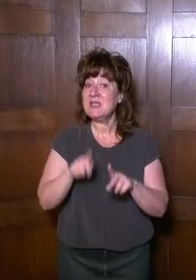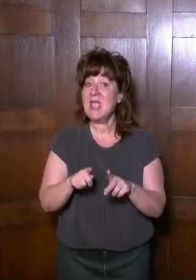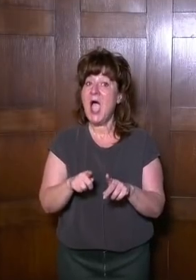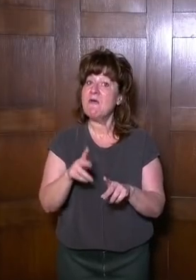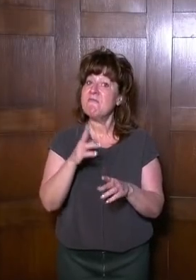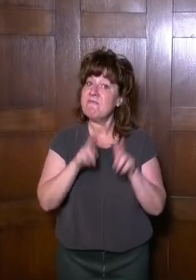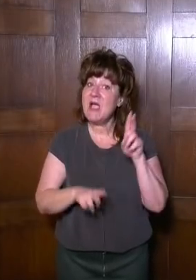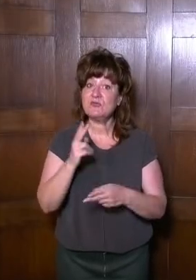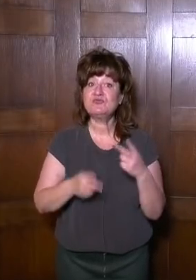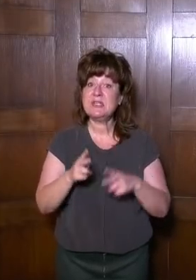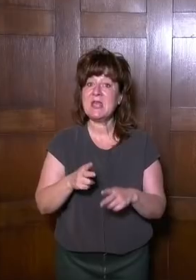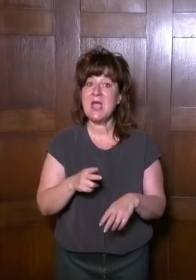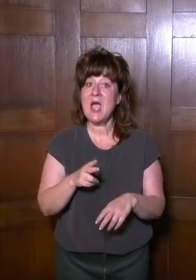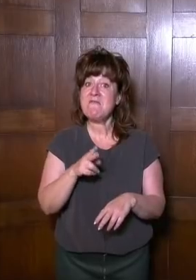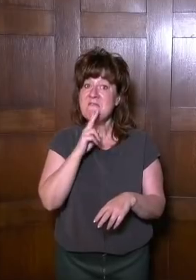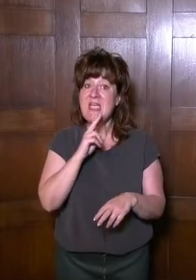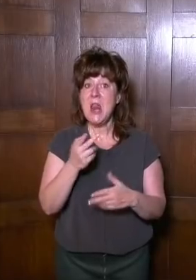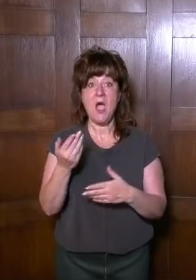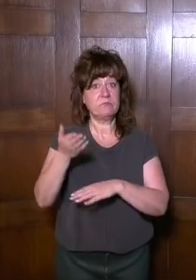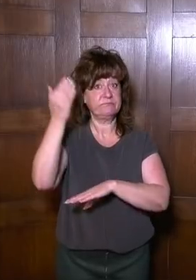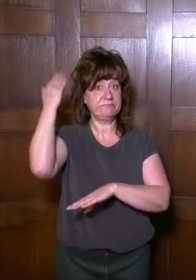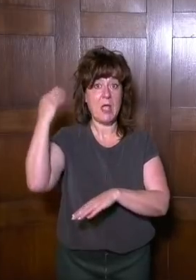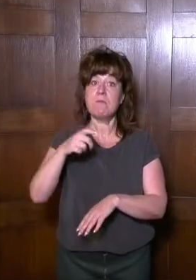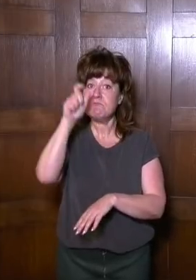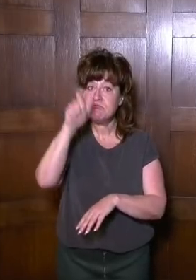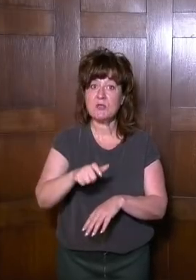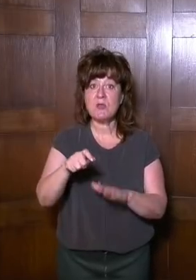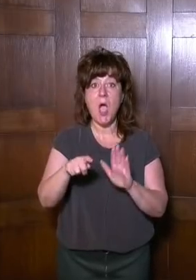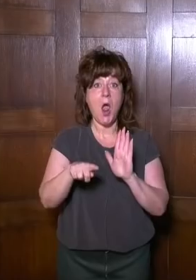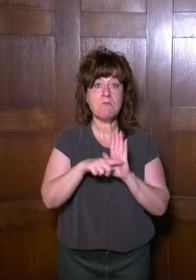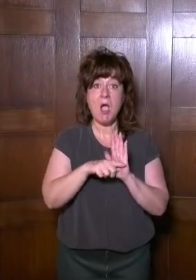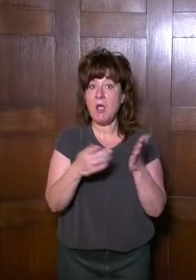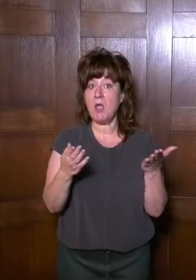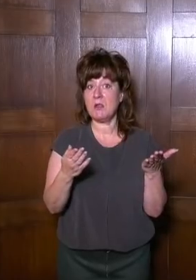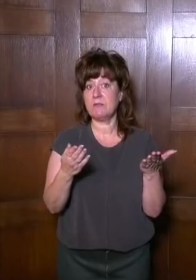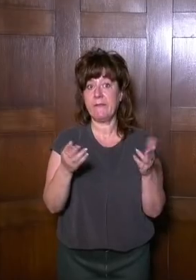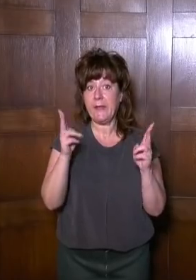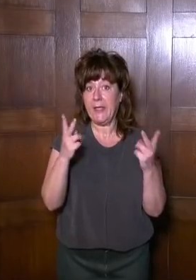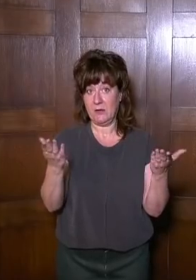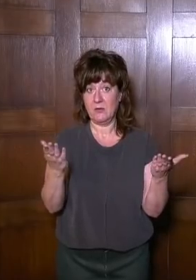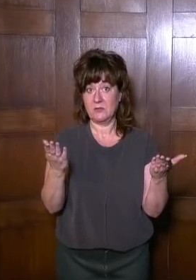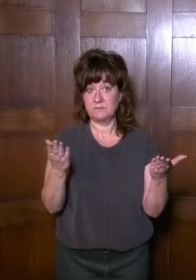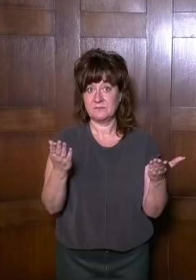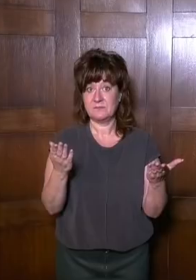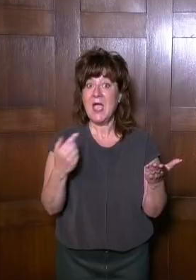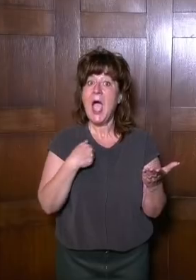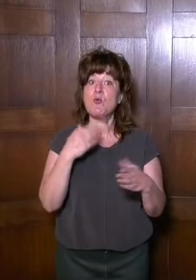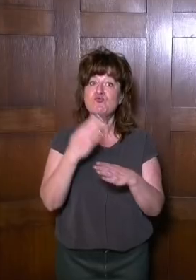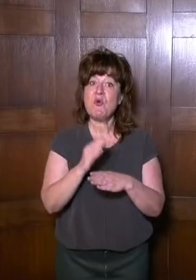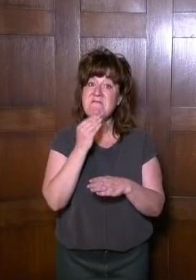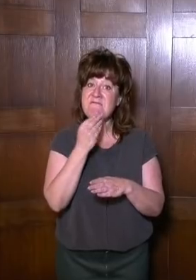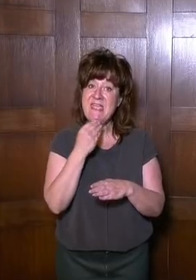der Vergangenheit, Personalmangel, natürlich auch bei den Lehrern. Wir hatten ja im Februar schon dazu